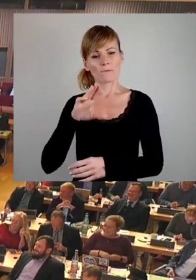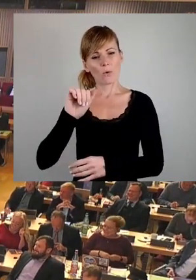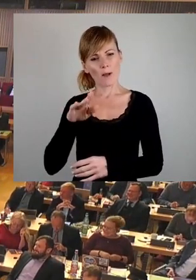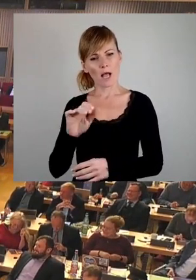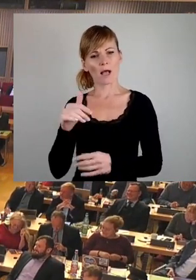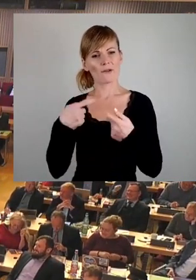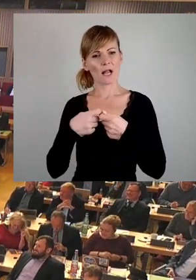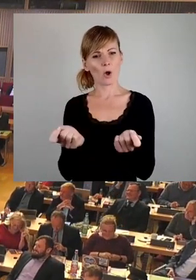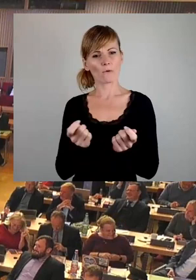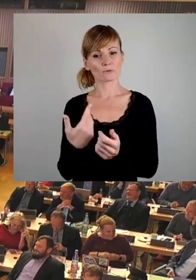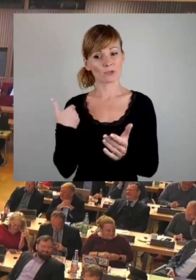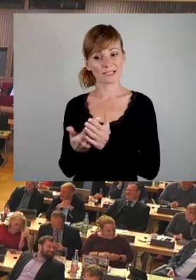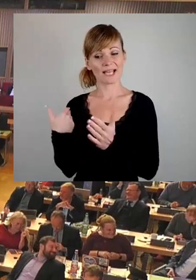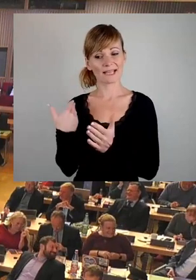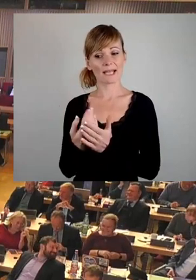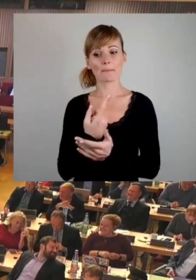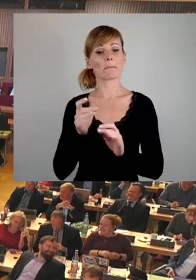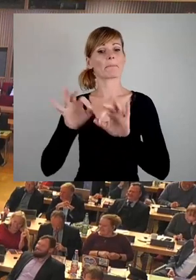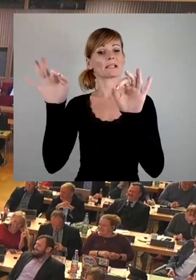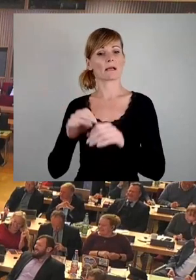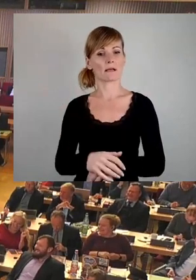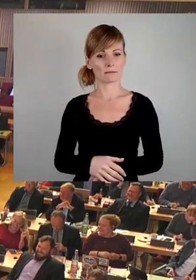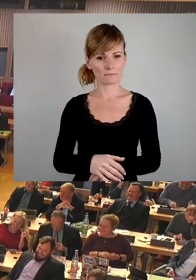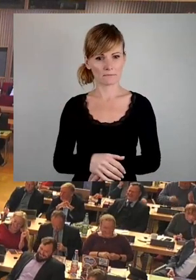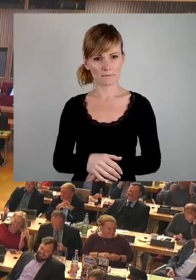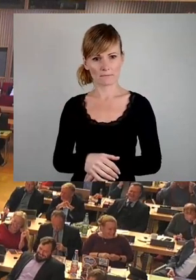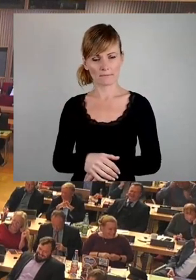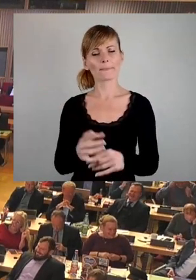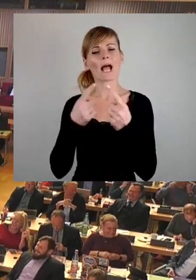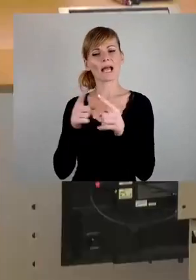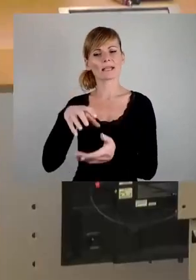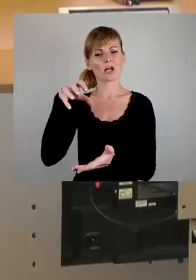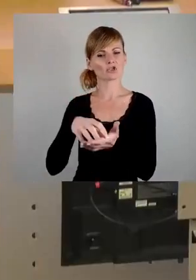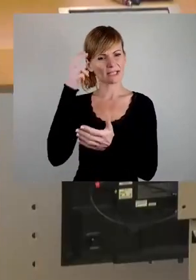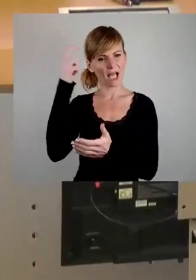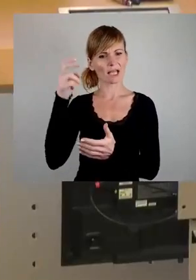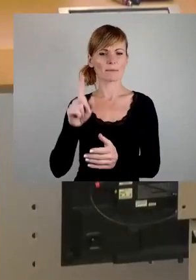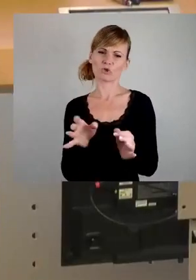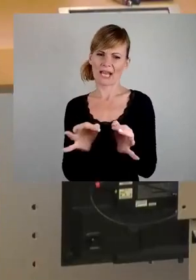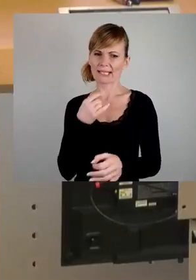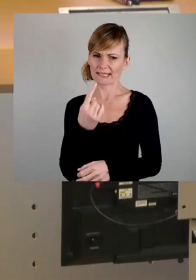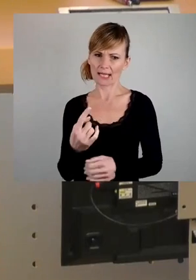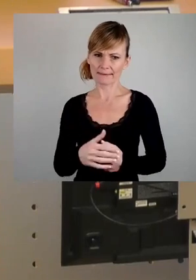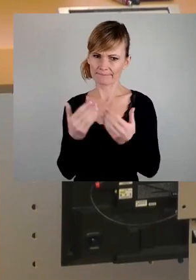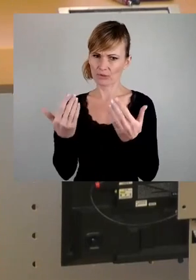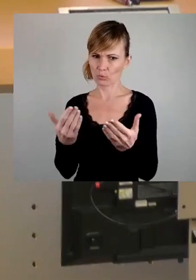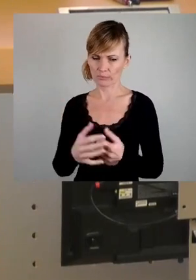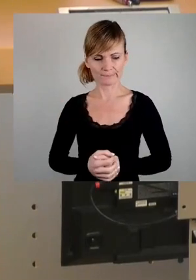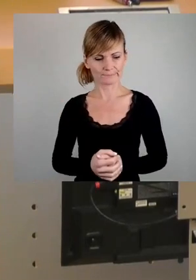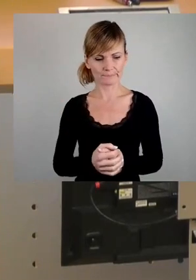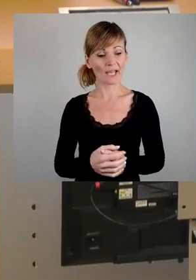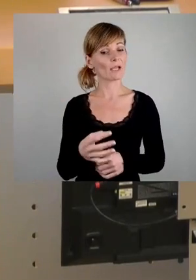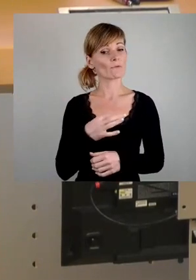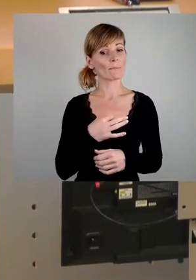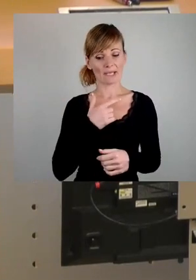besser. Im Gegensatz zu einigen anderen Stadträten. Das muss man ehrlicherweise sagen. Und für mich persönlich ist das heute